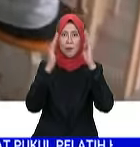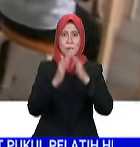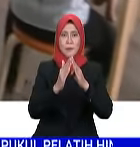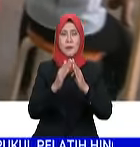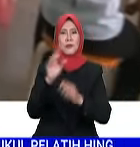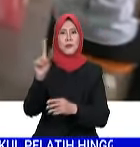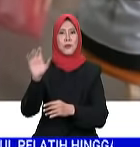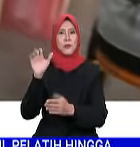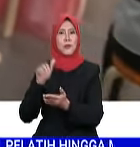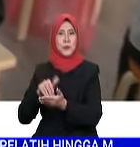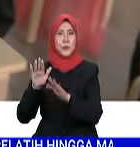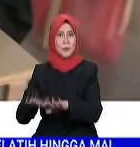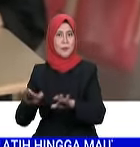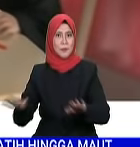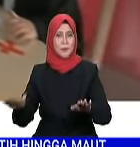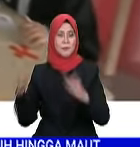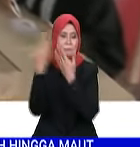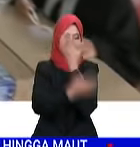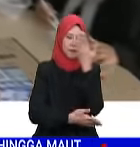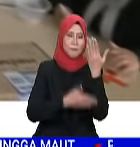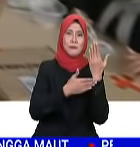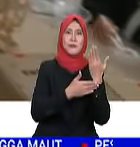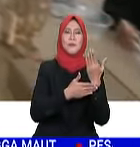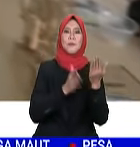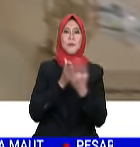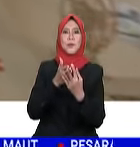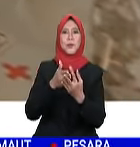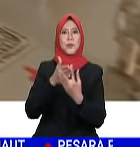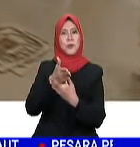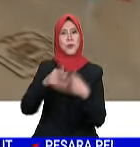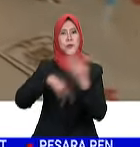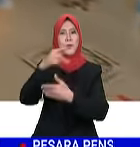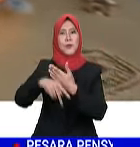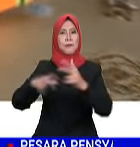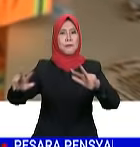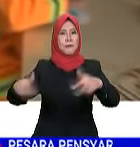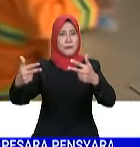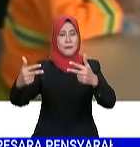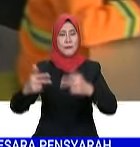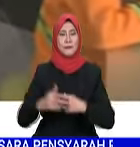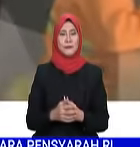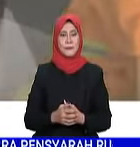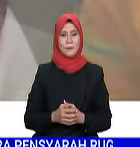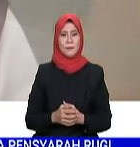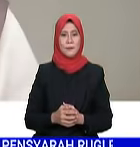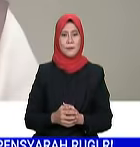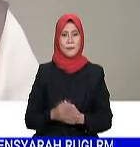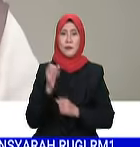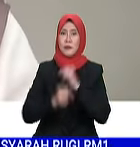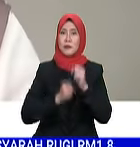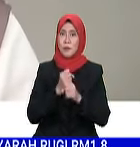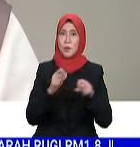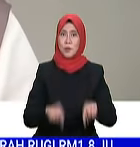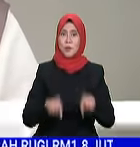dan 100,000 kanak-kanak di seluruh Malaysia menerusi program secara maya. Dan tahun ini kita dah